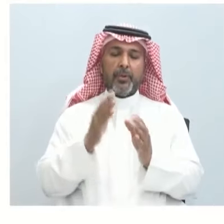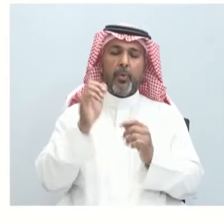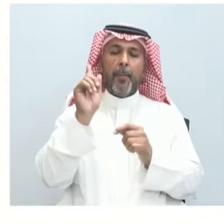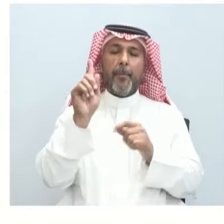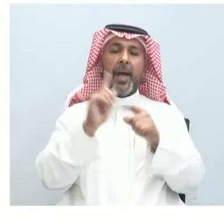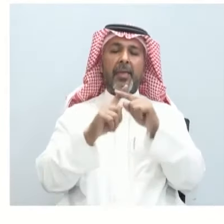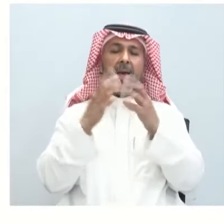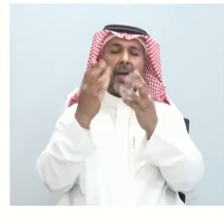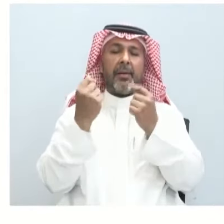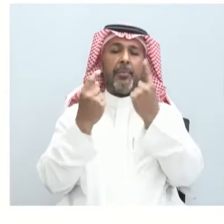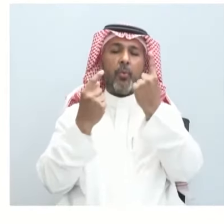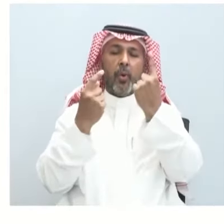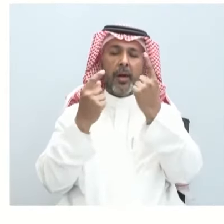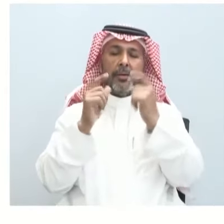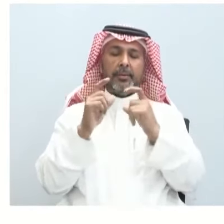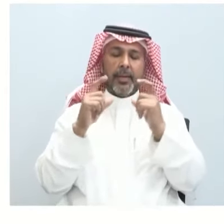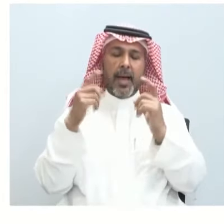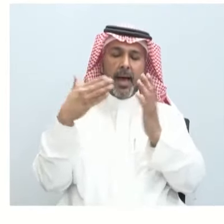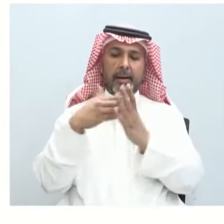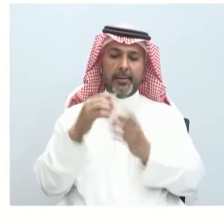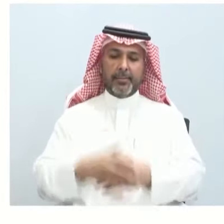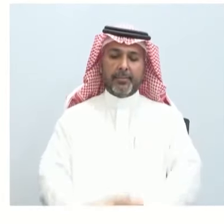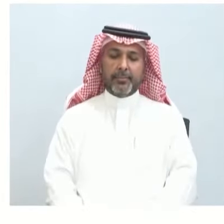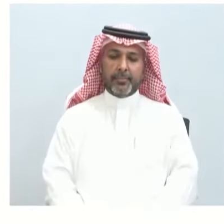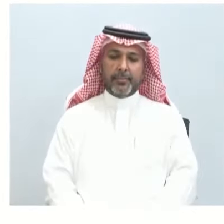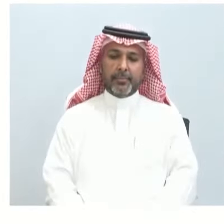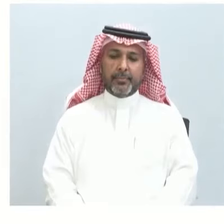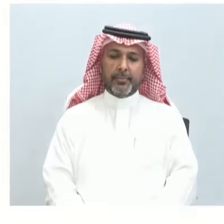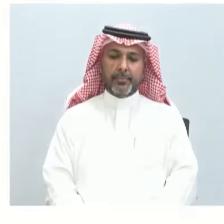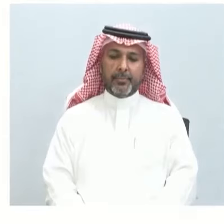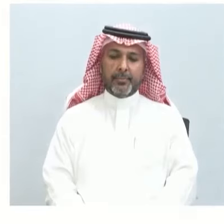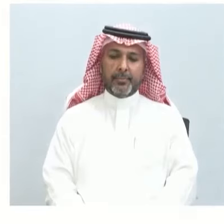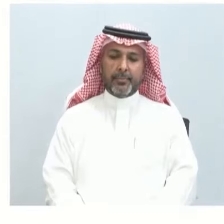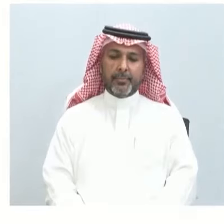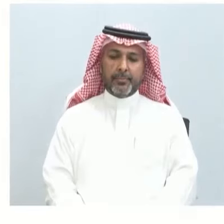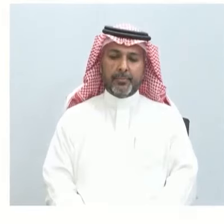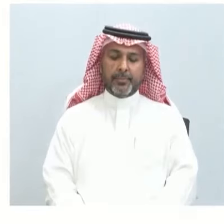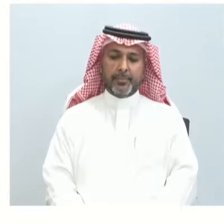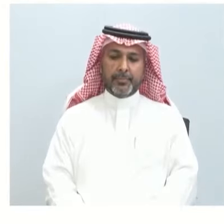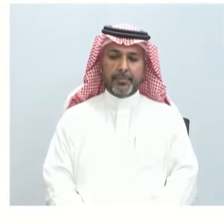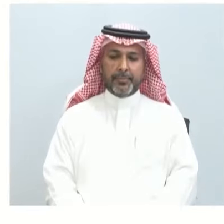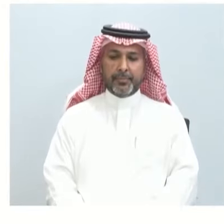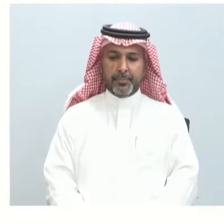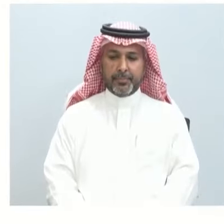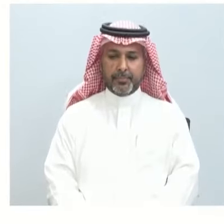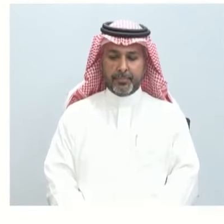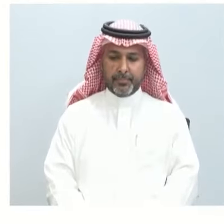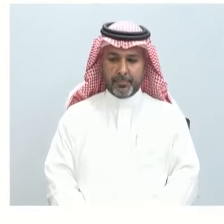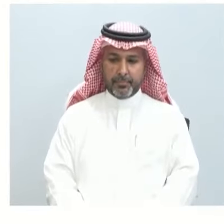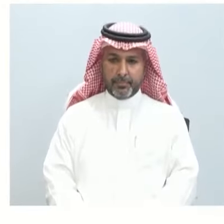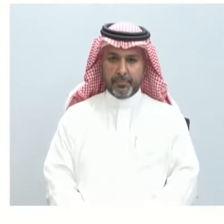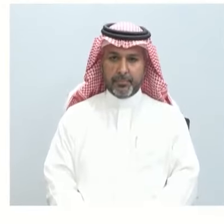باستكمال التوزيع لدي الحد الاخير موجب واحد اذا سنقوم باجراء عمليه الضرب باء في الحد الاخير واحد